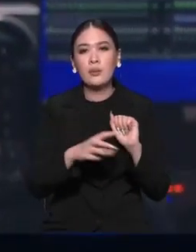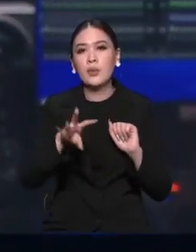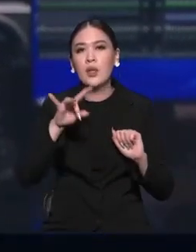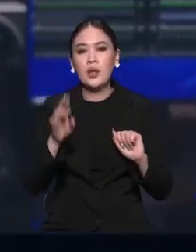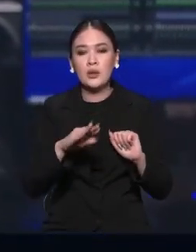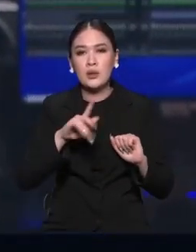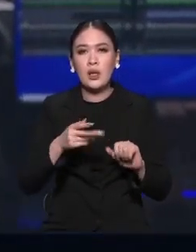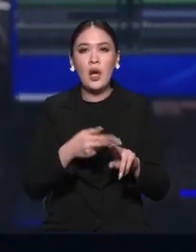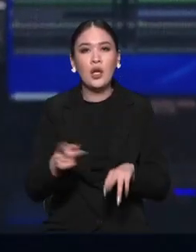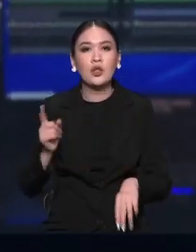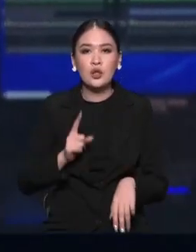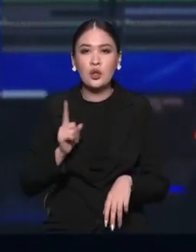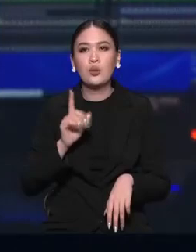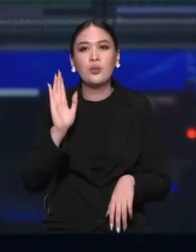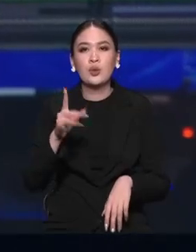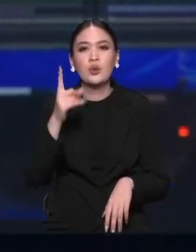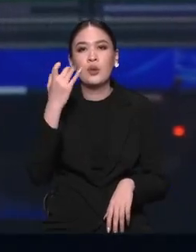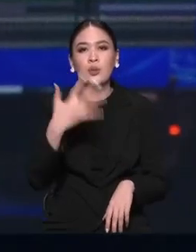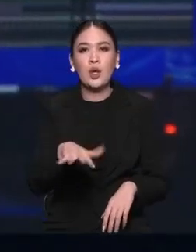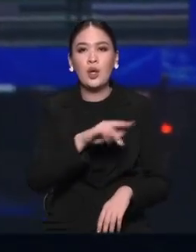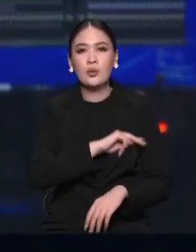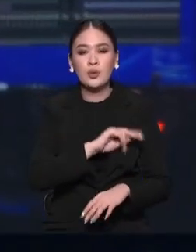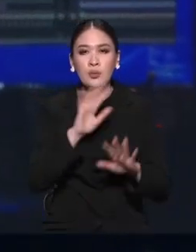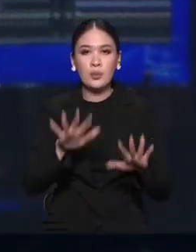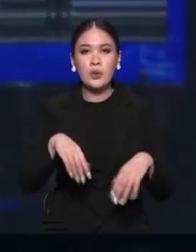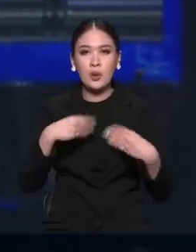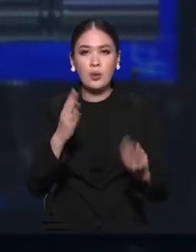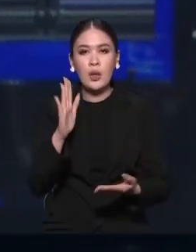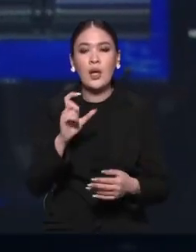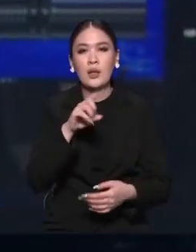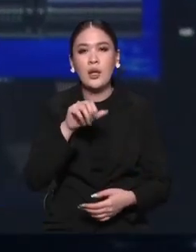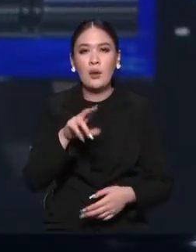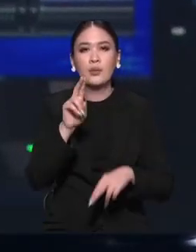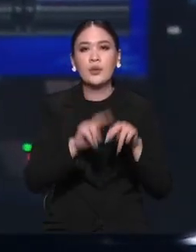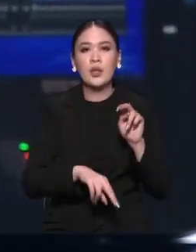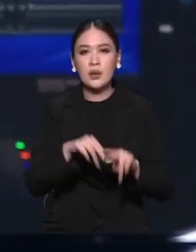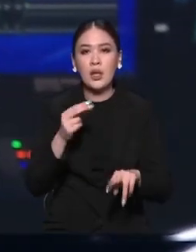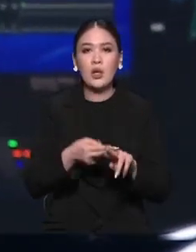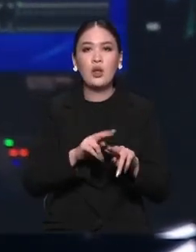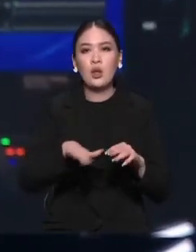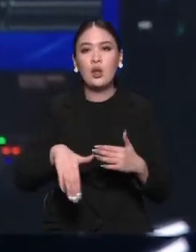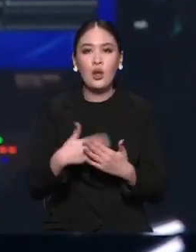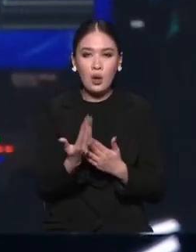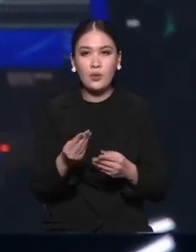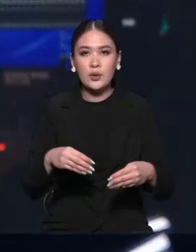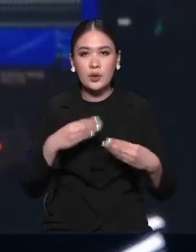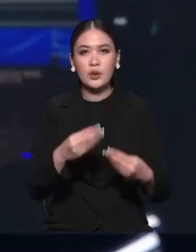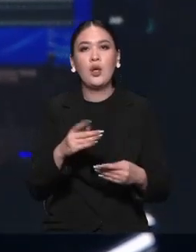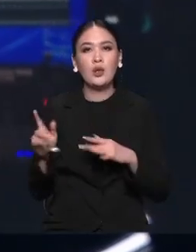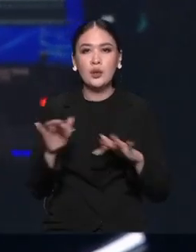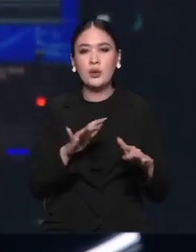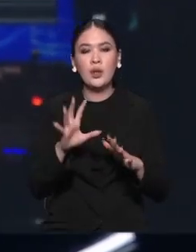тенге. Ожидается, что здесь создадут 150 рабочих мест только на этапе строительства. Новое предприятие будет